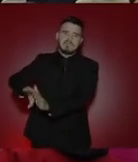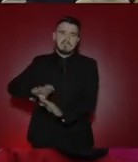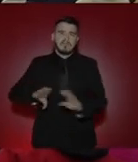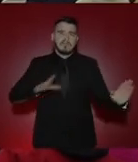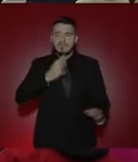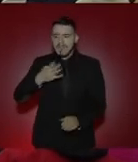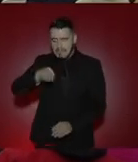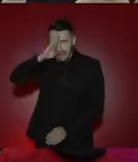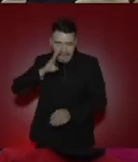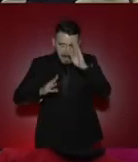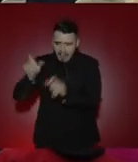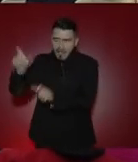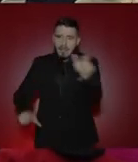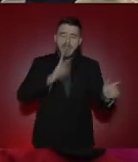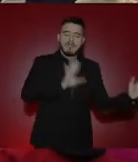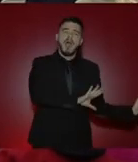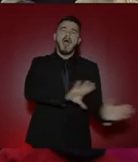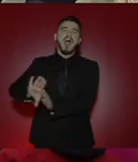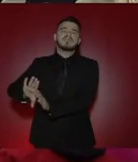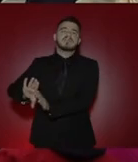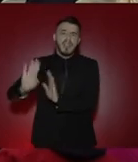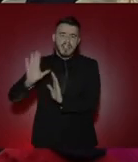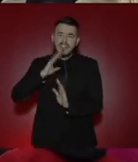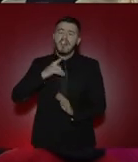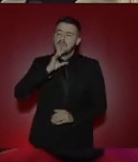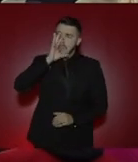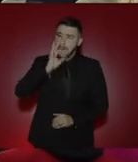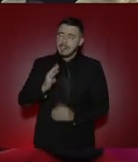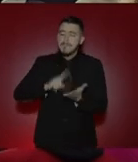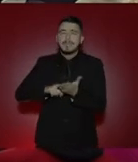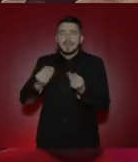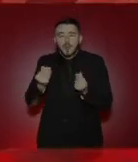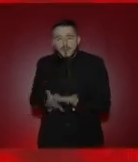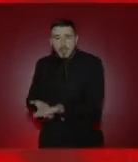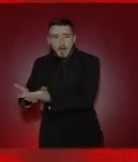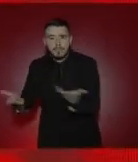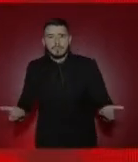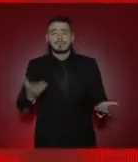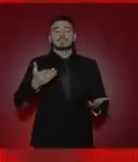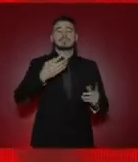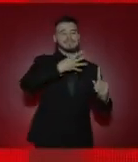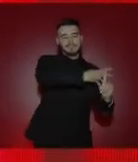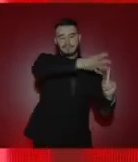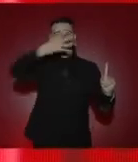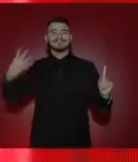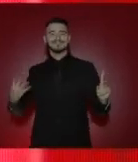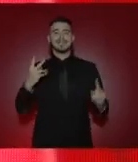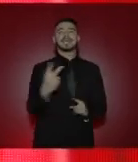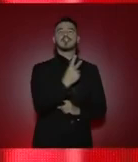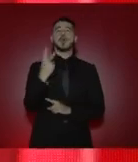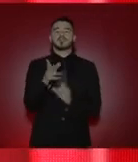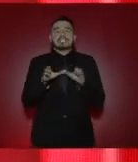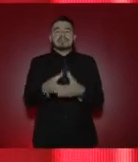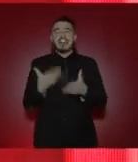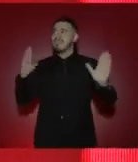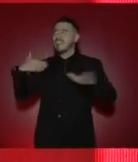όχι σαν τραυματισμένες ψυχές όπως πραγματικά είναι. Η ΛΟΑΤΚΙ κοινότητα, η οποία είδε να πηγαίνουν πίσω οι